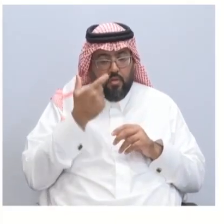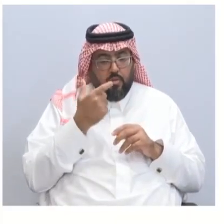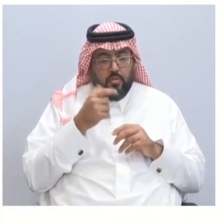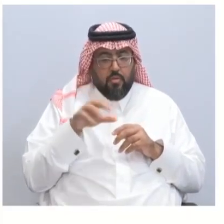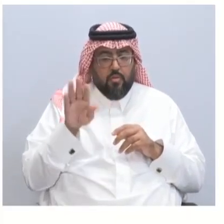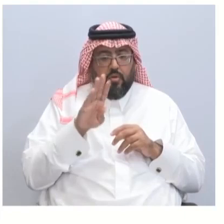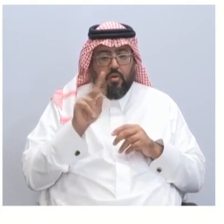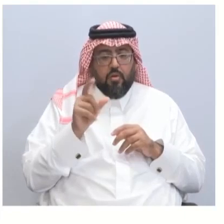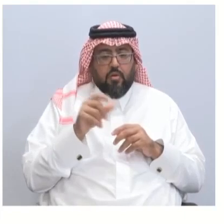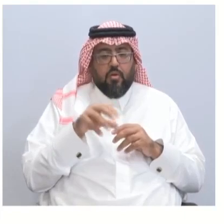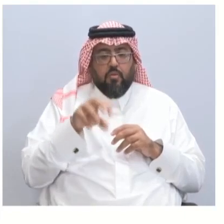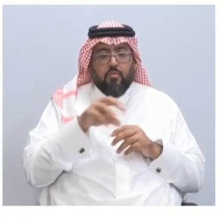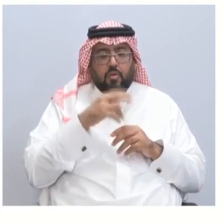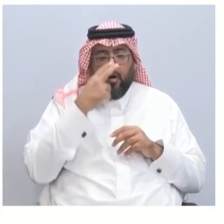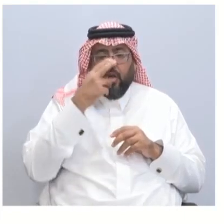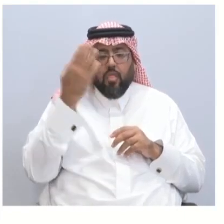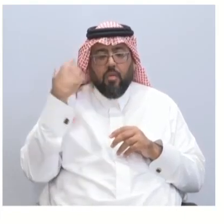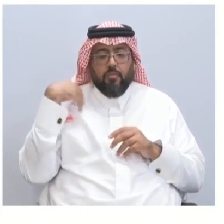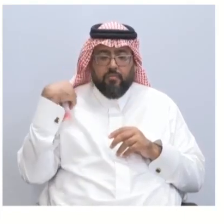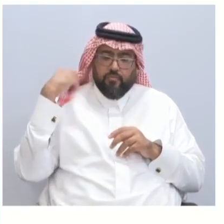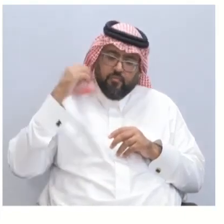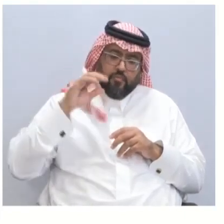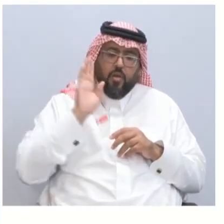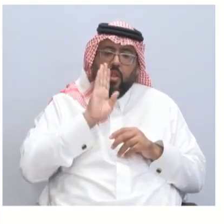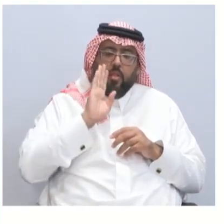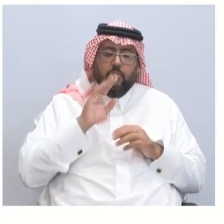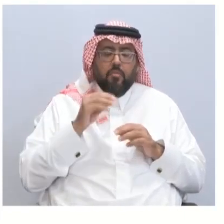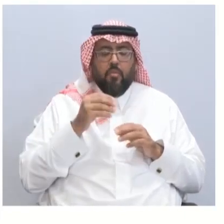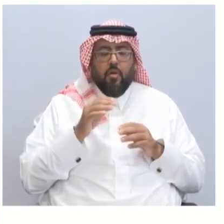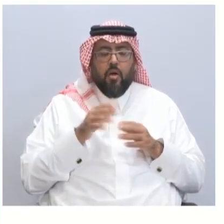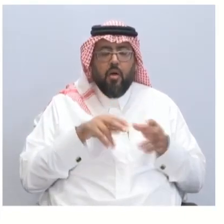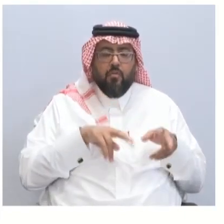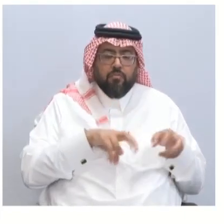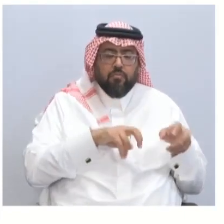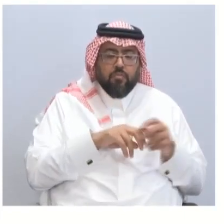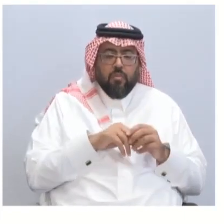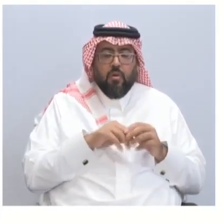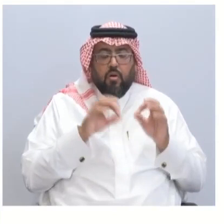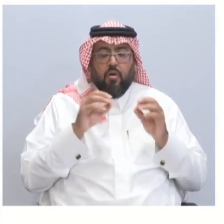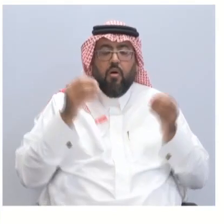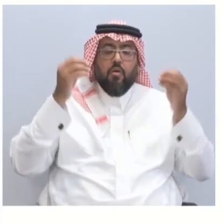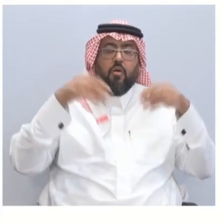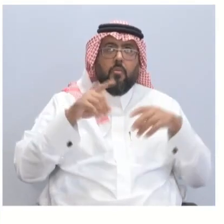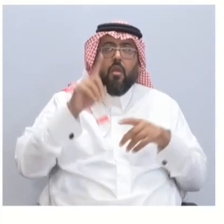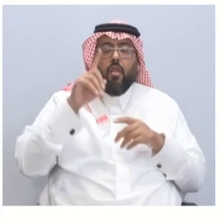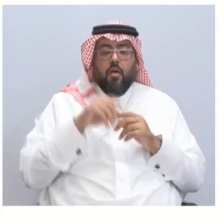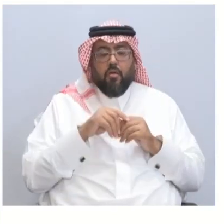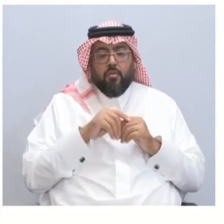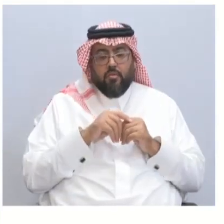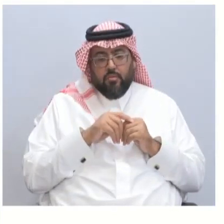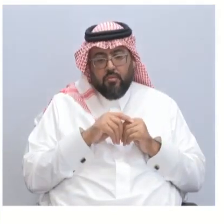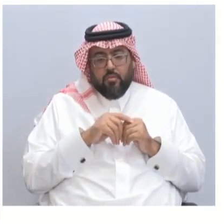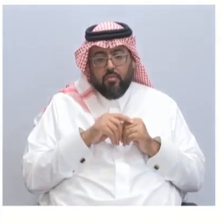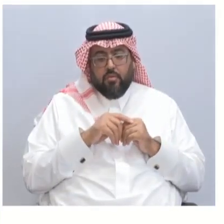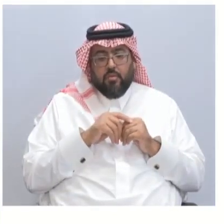دول مجلس التعاون منذ القدم بتربيه الماشيه ولما انعم الله عز وجل على